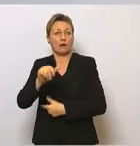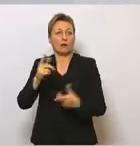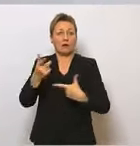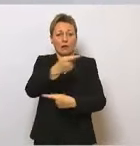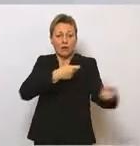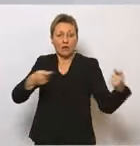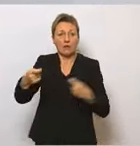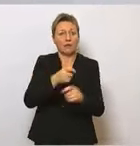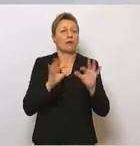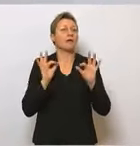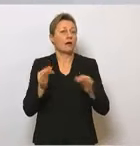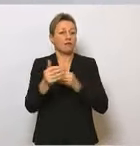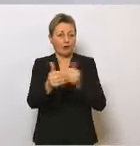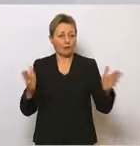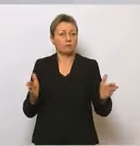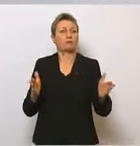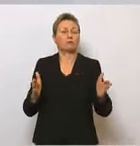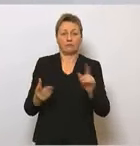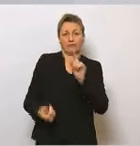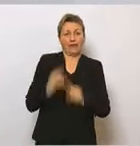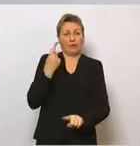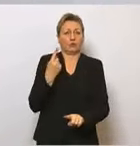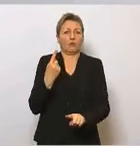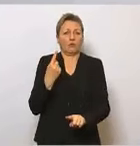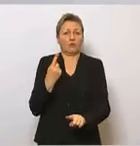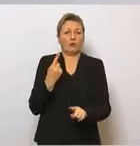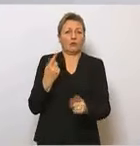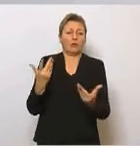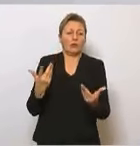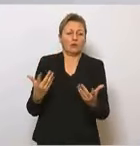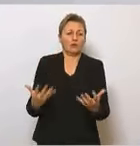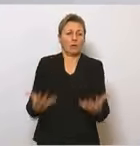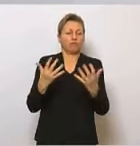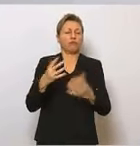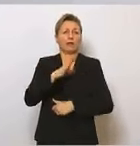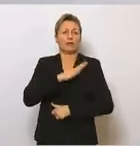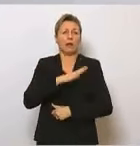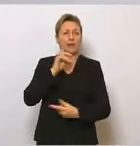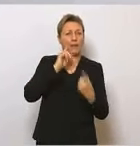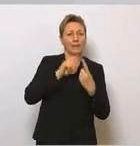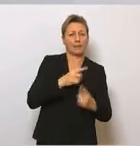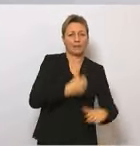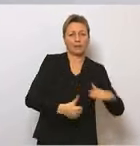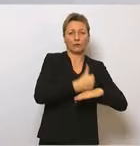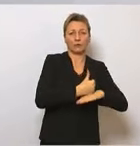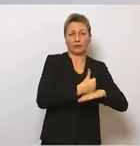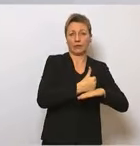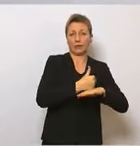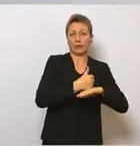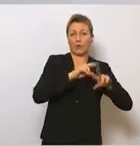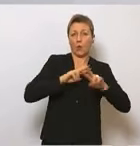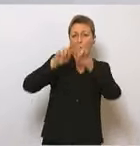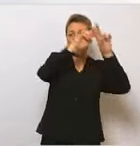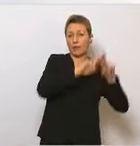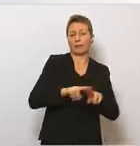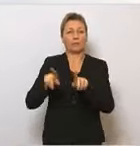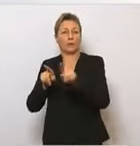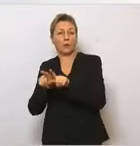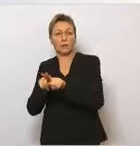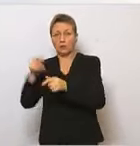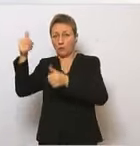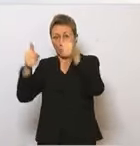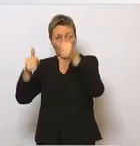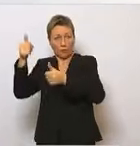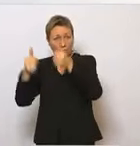Et c'est absolument indispensable. C'est pour ça qu'il y a beaucoup de résonance, on va dire, entre les thématiques de souveraineté européenne et ces thématiques de